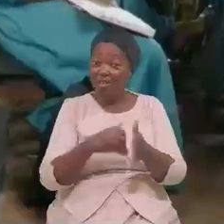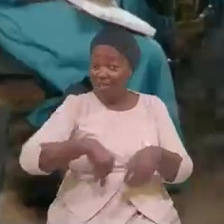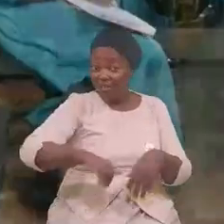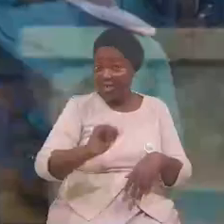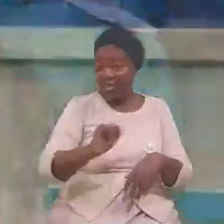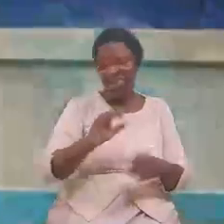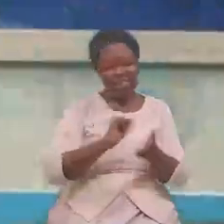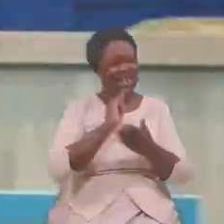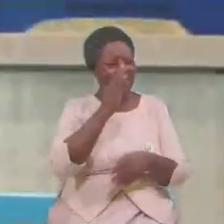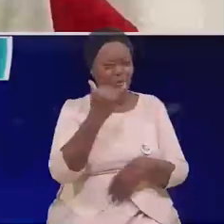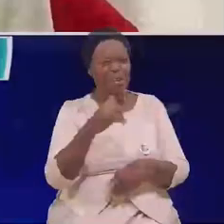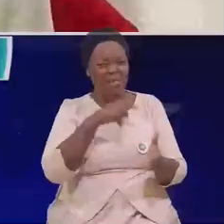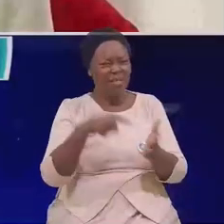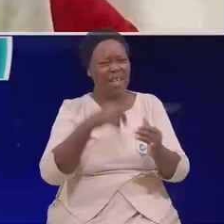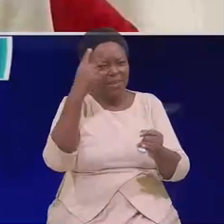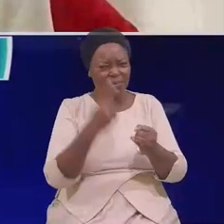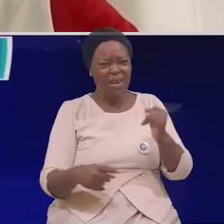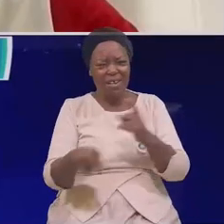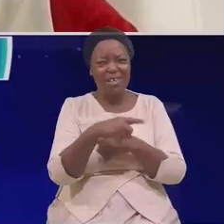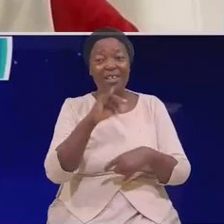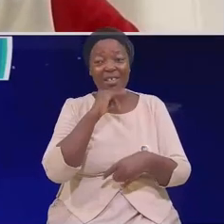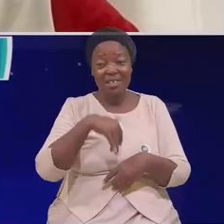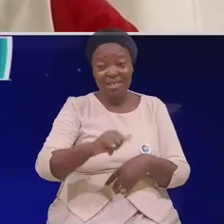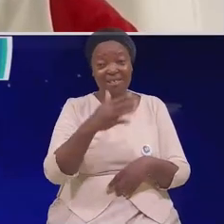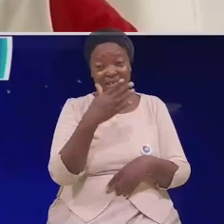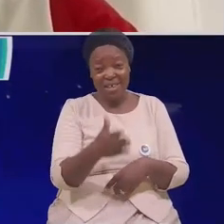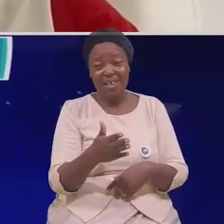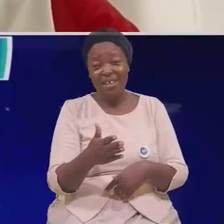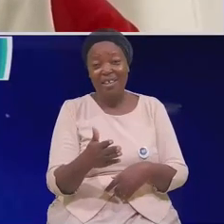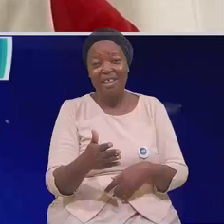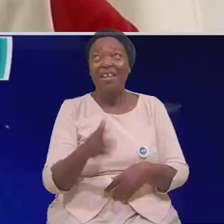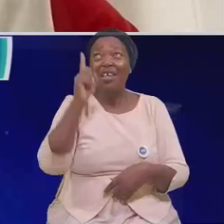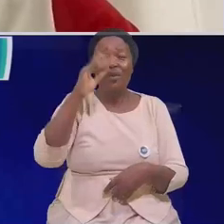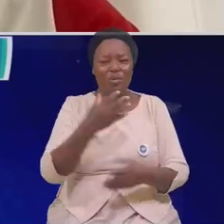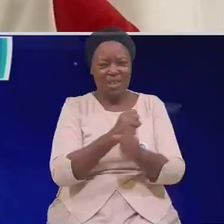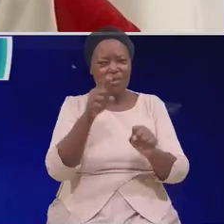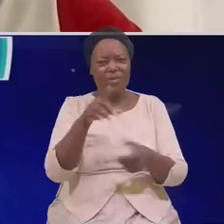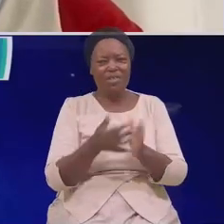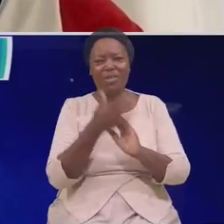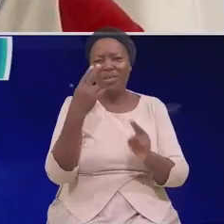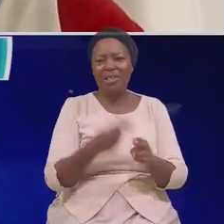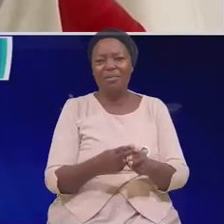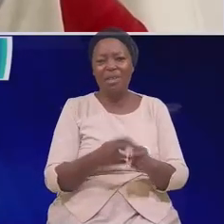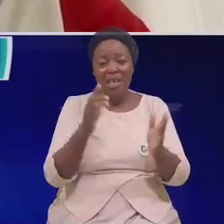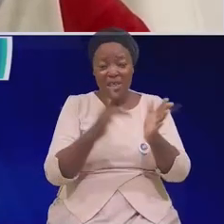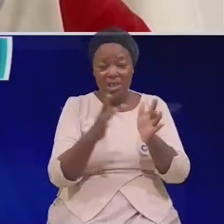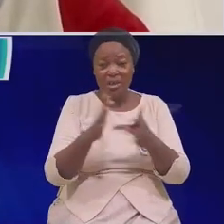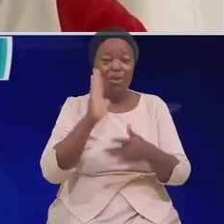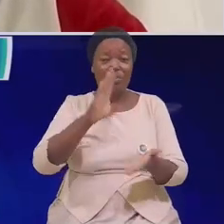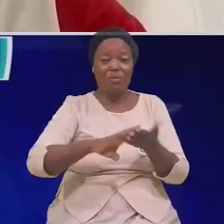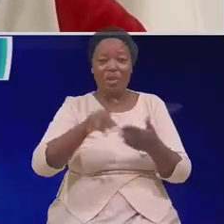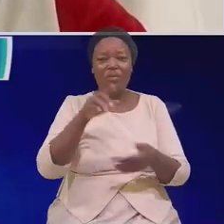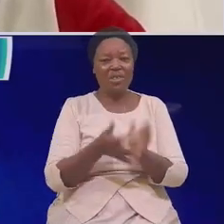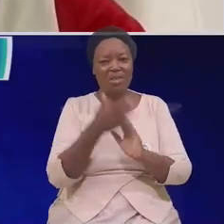c'est pourquoi ce dernier jour est toujours là. Il va te sauver. Il va te pardonner. Il